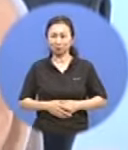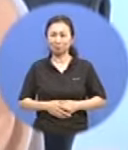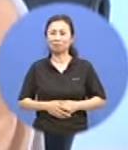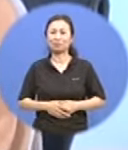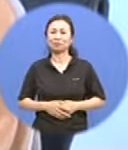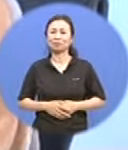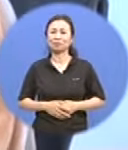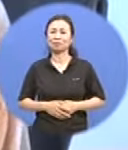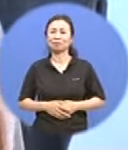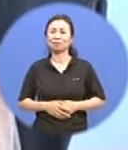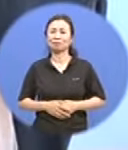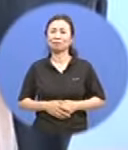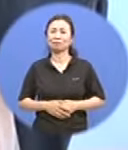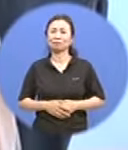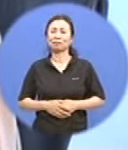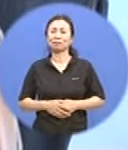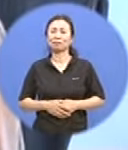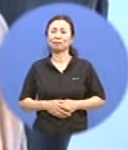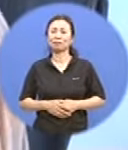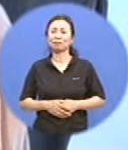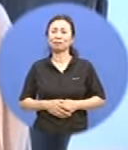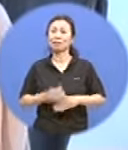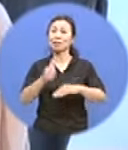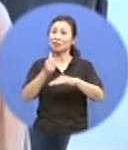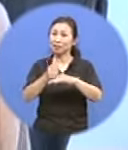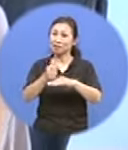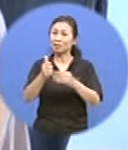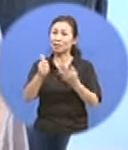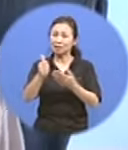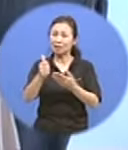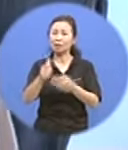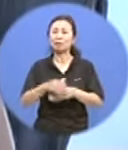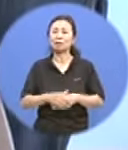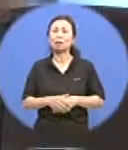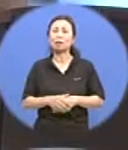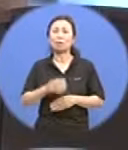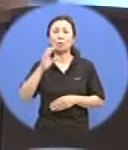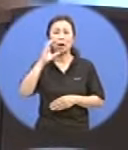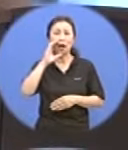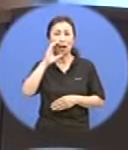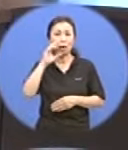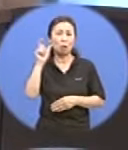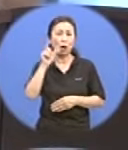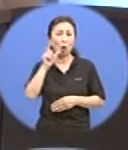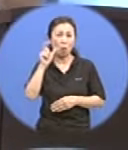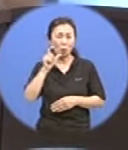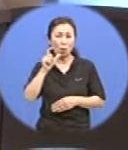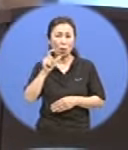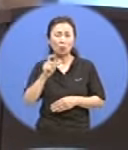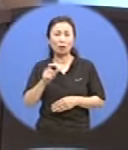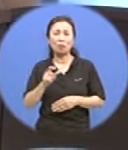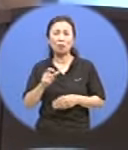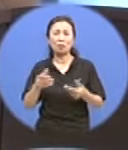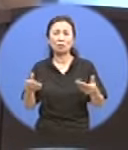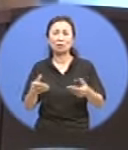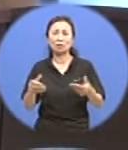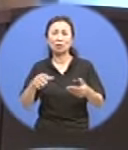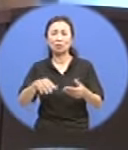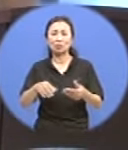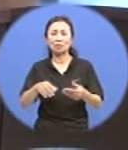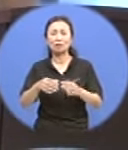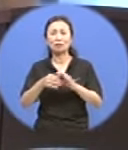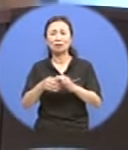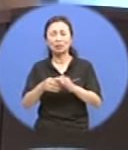先ほどもその和歌山事業場の大きな役割についてお話少しございましたけれども、はい、改めてその科